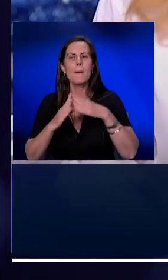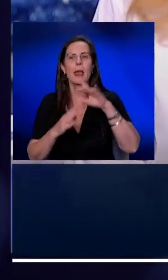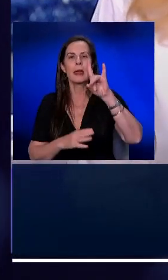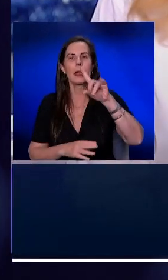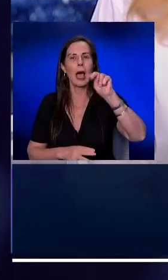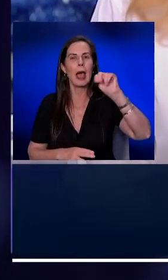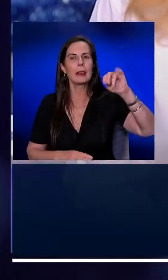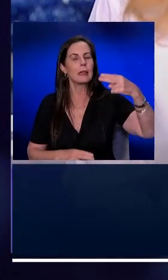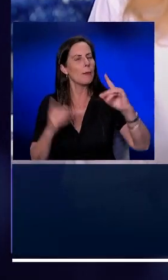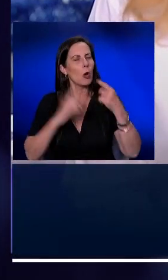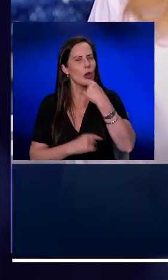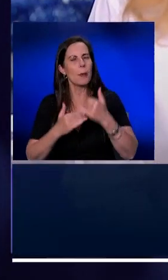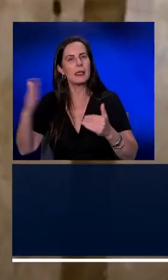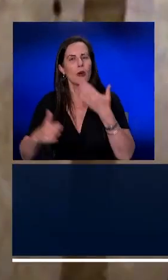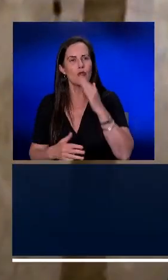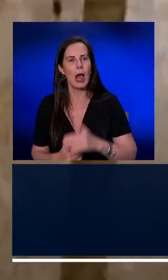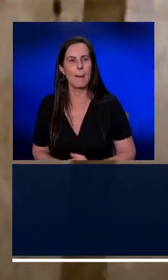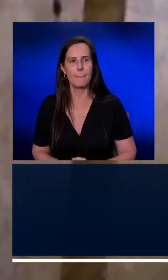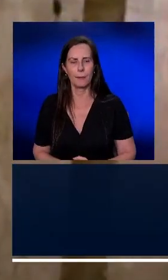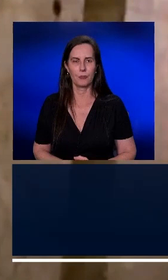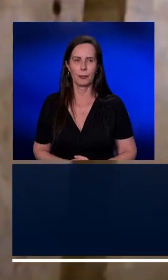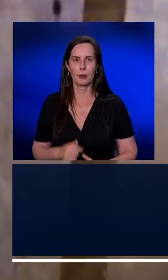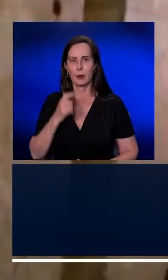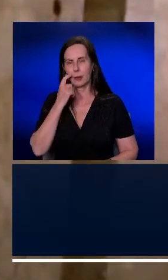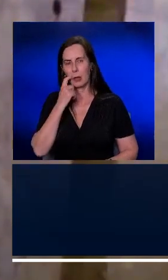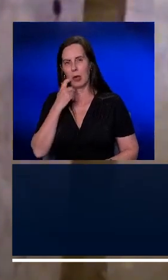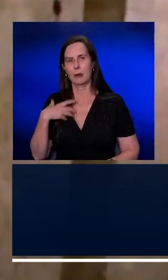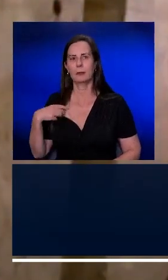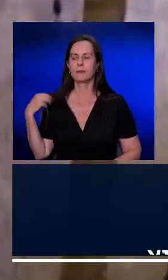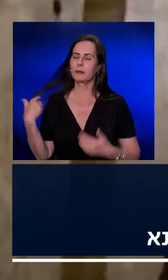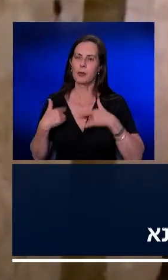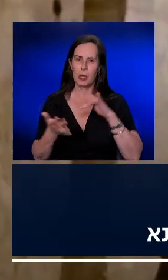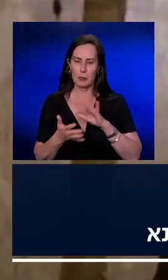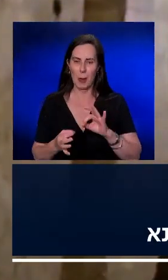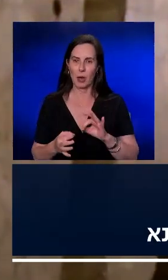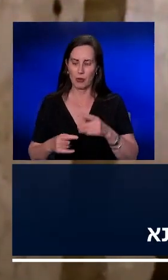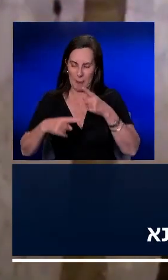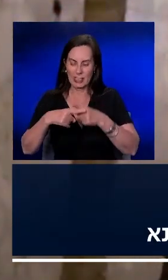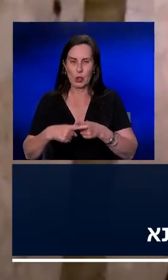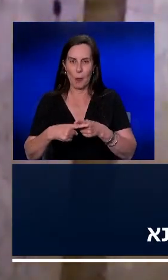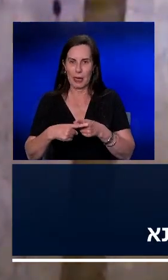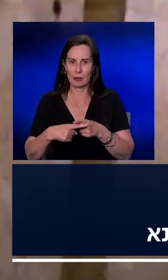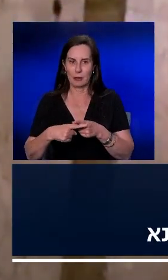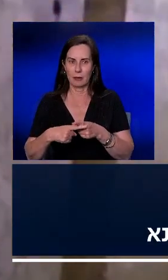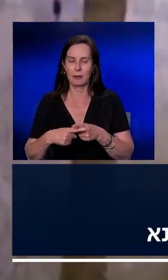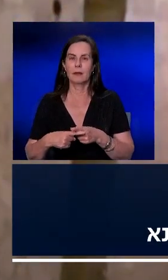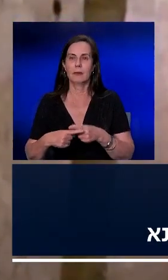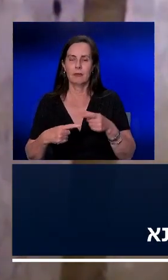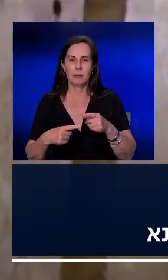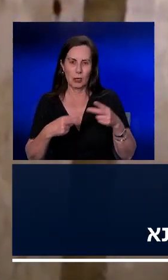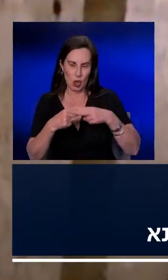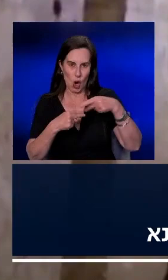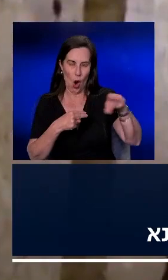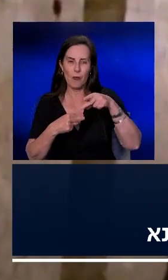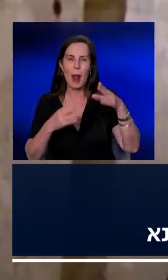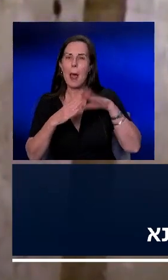המצב שם עכשיו סולימן? כן, מיכל, ערב טוב. אז אנחנו נמצאים כאן בצומת המרכזית בבית חנינה, לא הרחק מבית